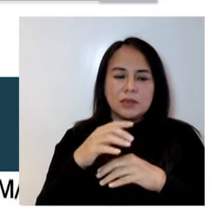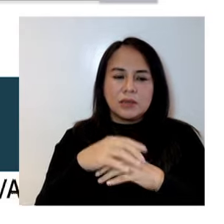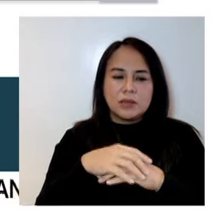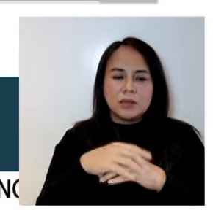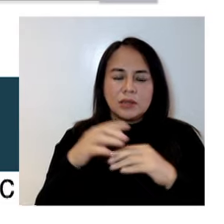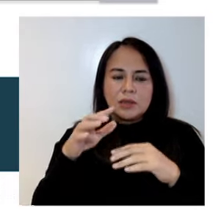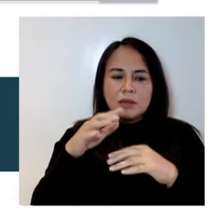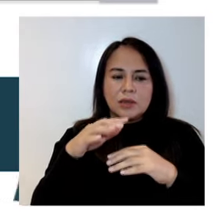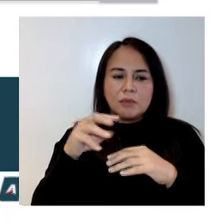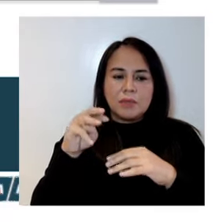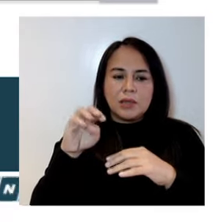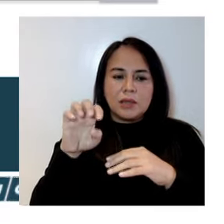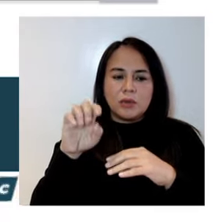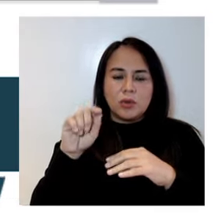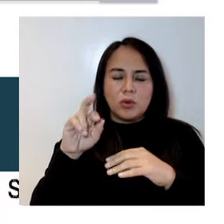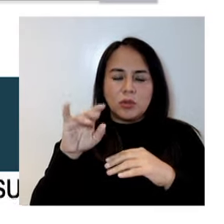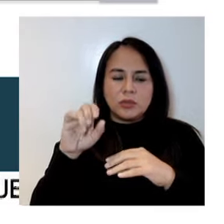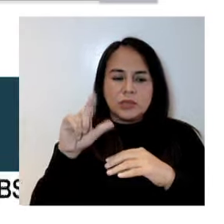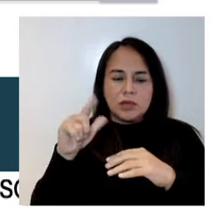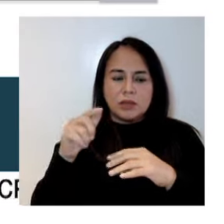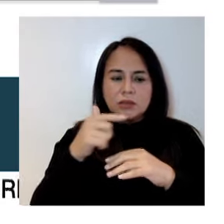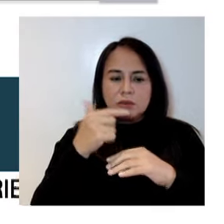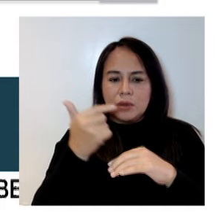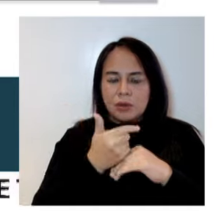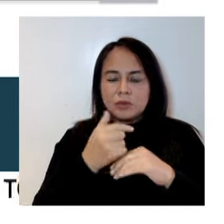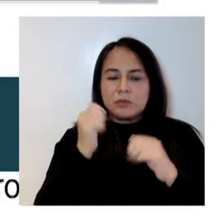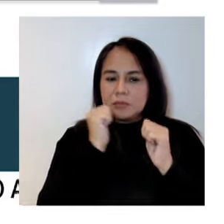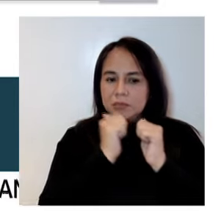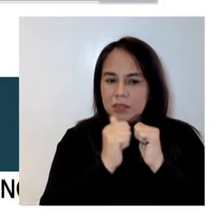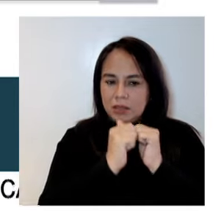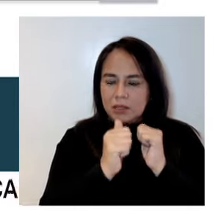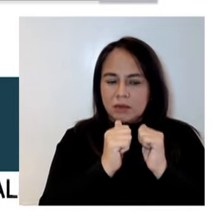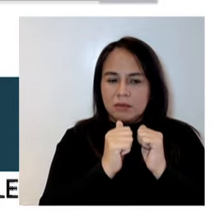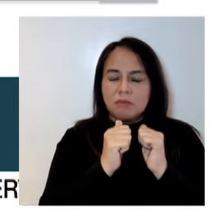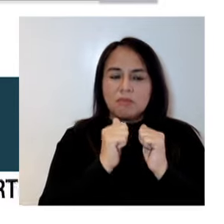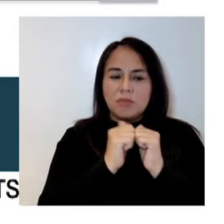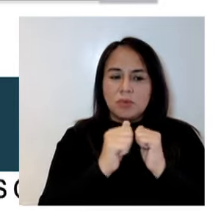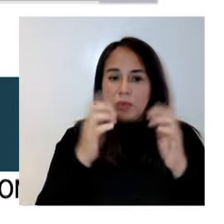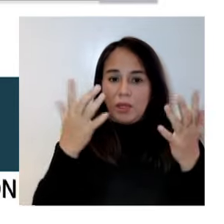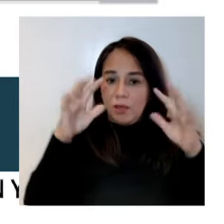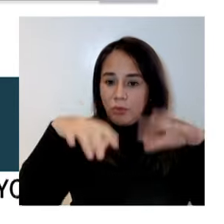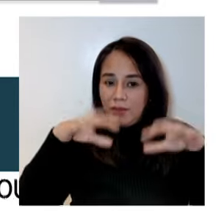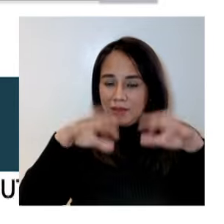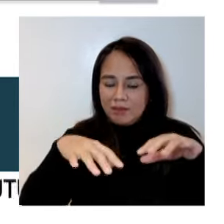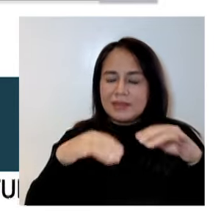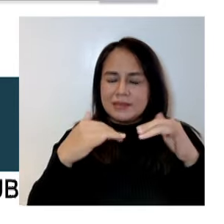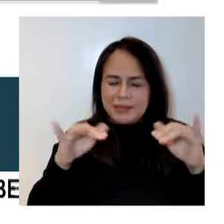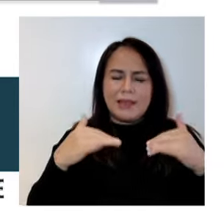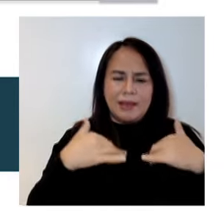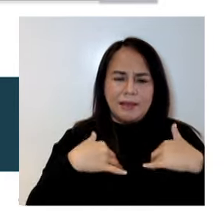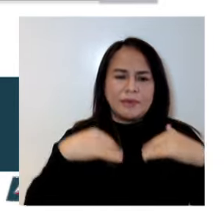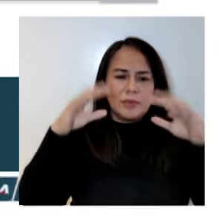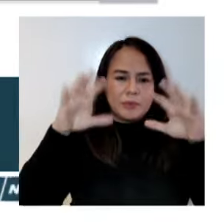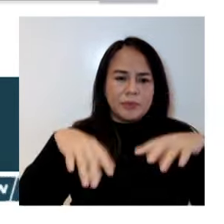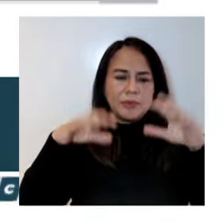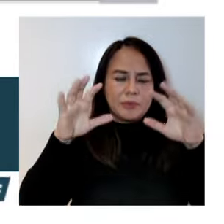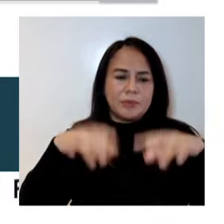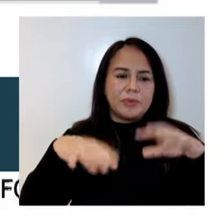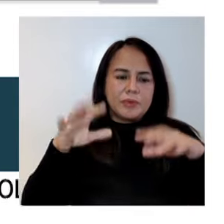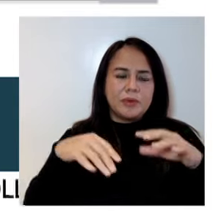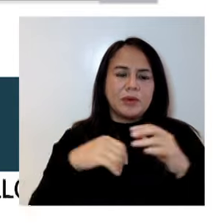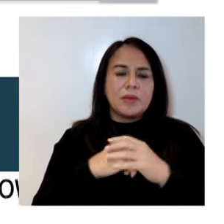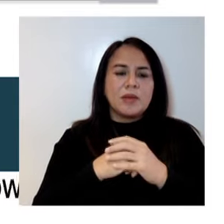meteorological drought does not necessarily mean na walang ulan. So it just give you the higher probability